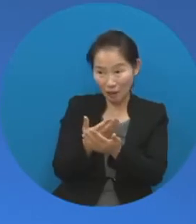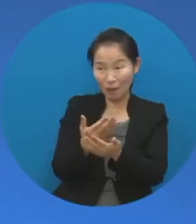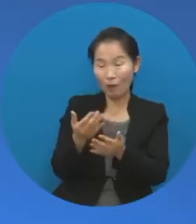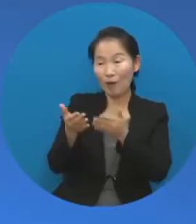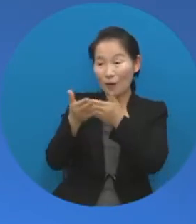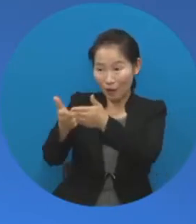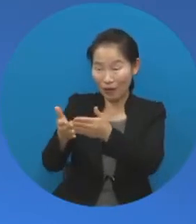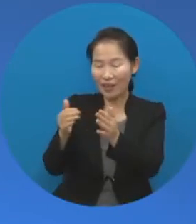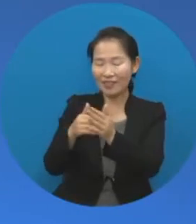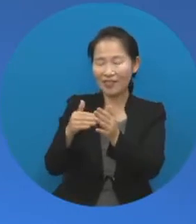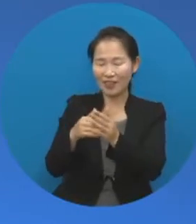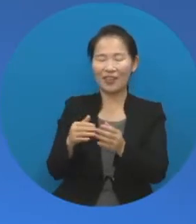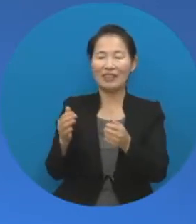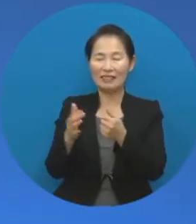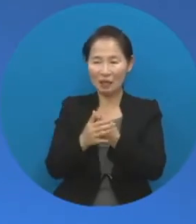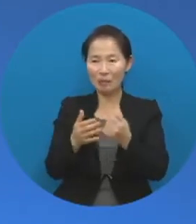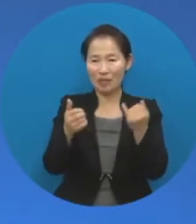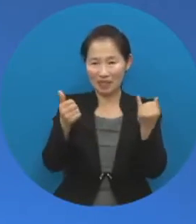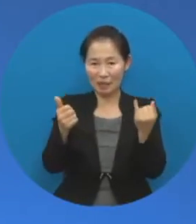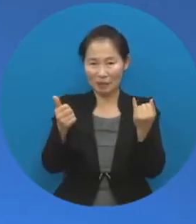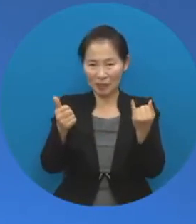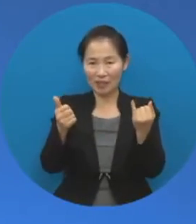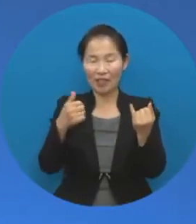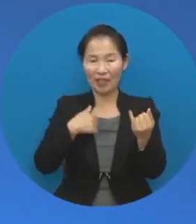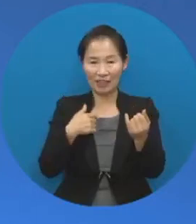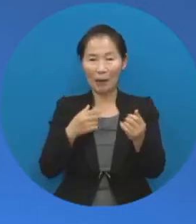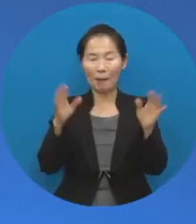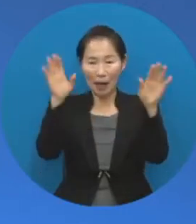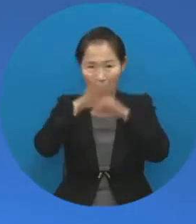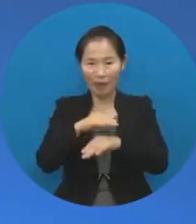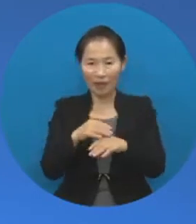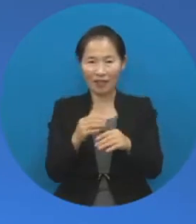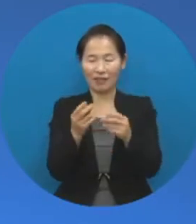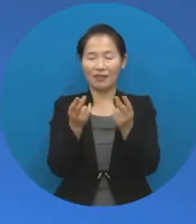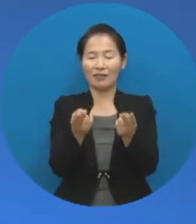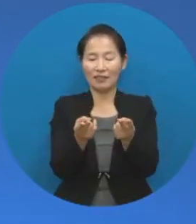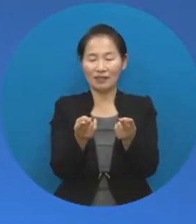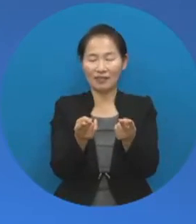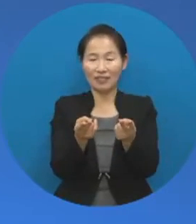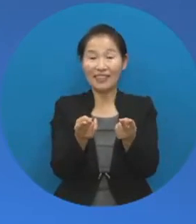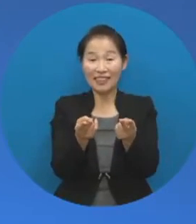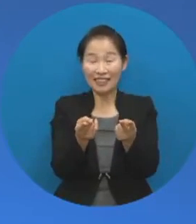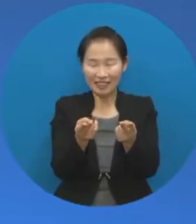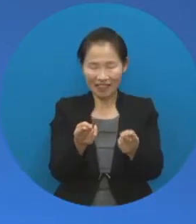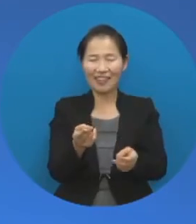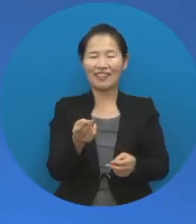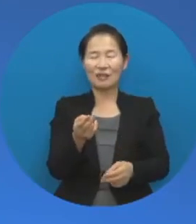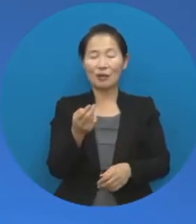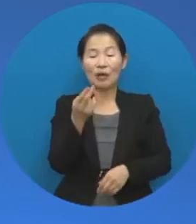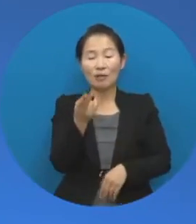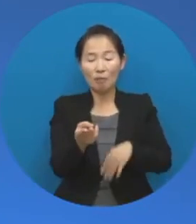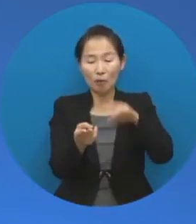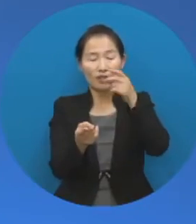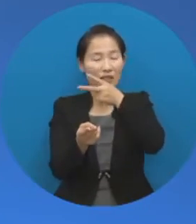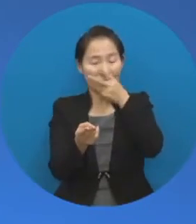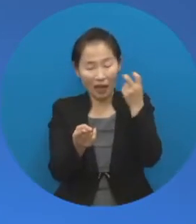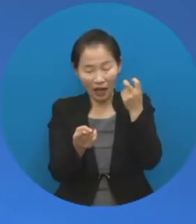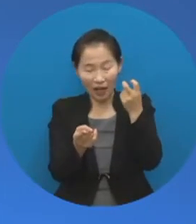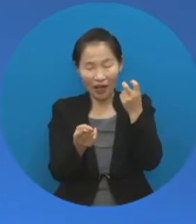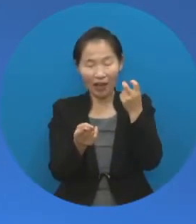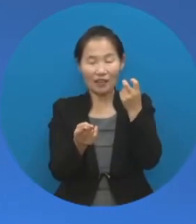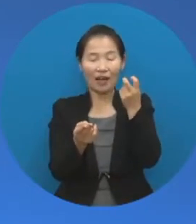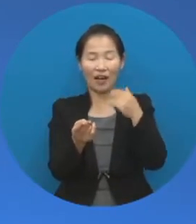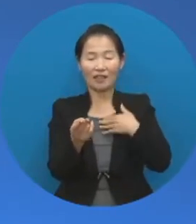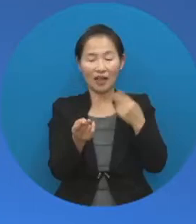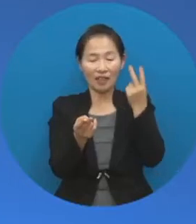제가 옆에 눕잖아요. 그럼 저희 남편이 화들짝 놀라면서 여보 사랑해 막 이러면서 제가 하도 그것을